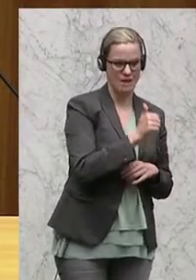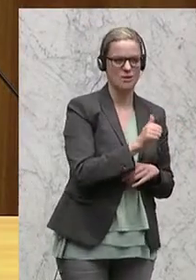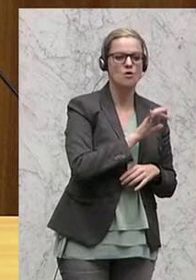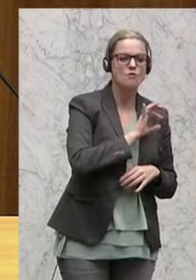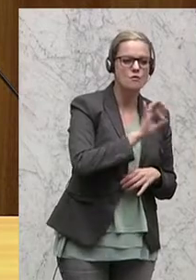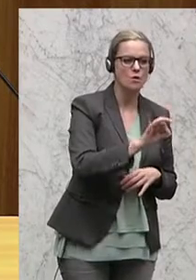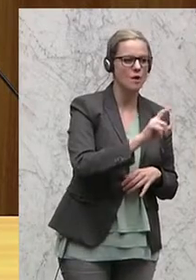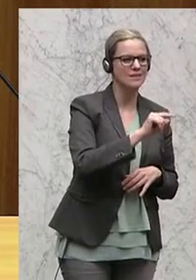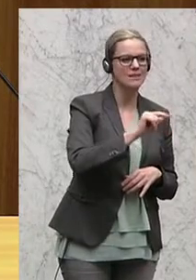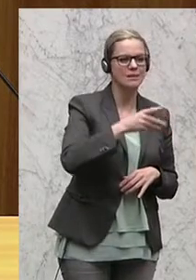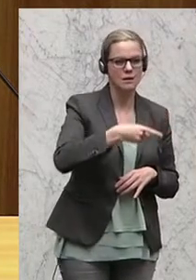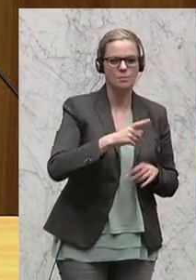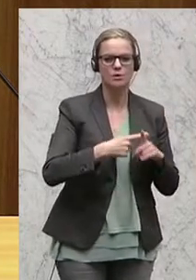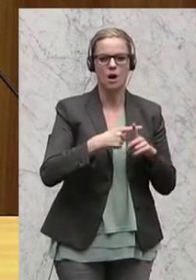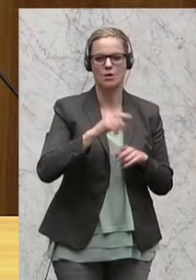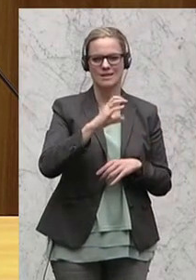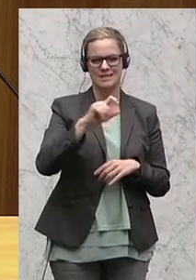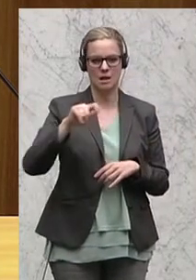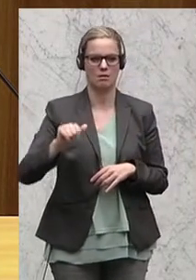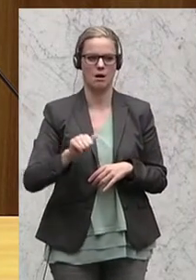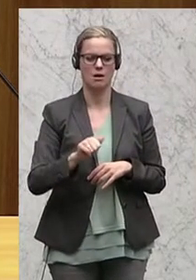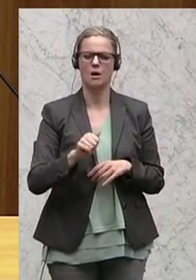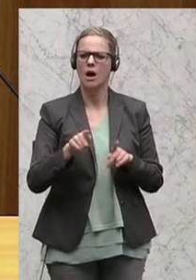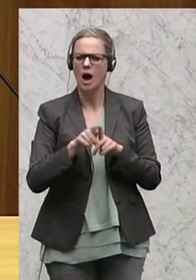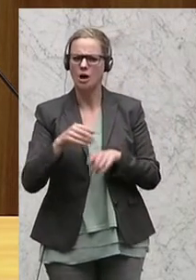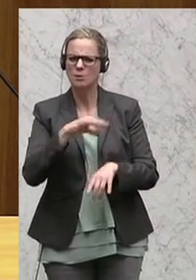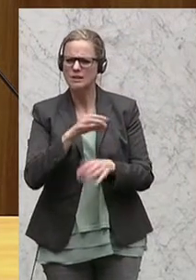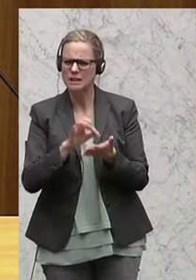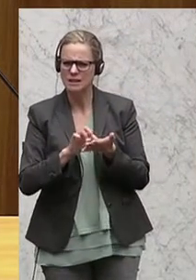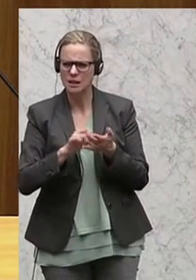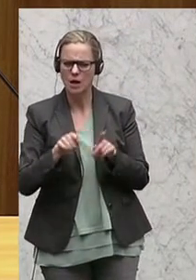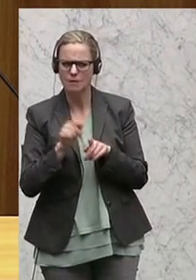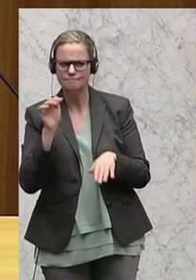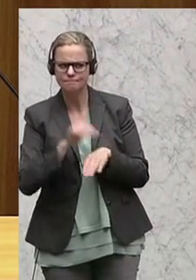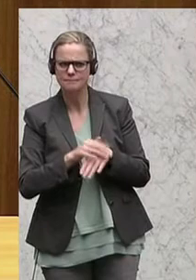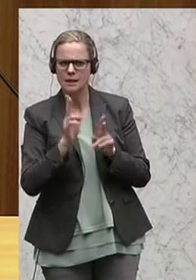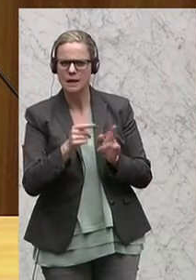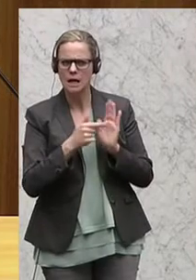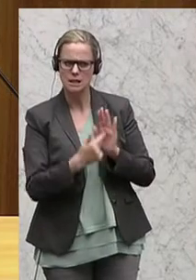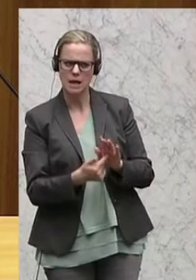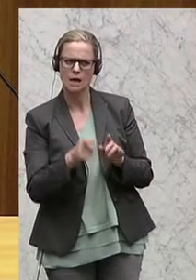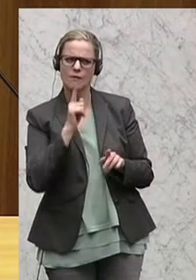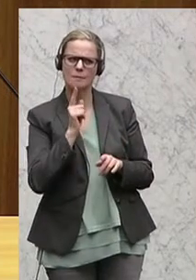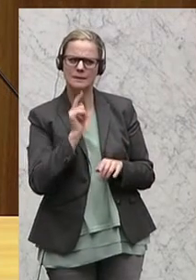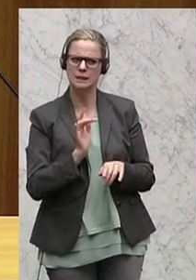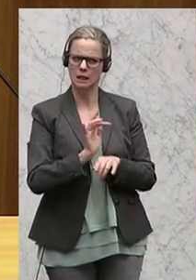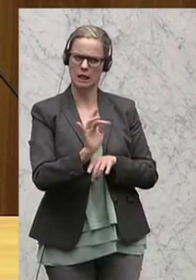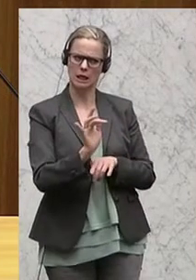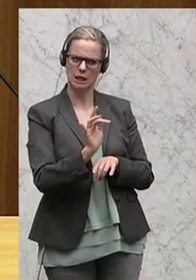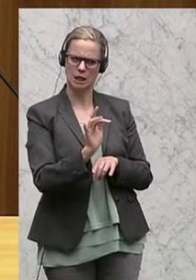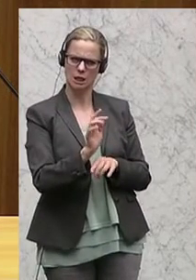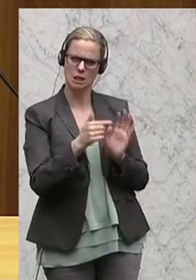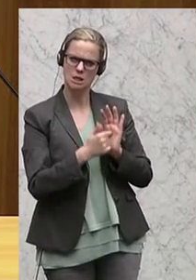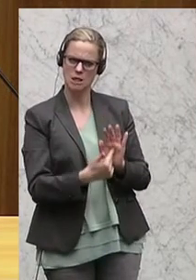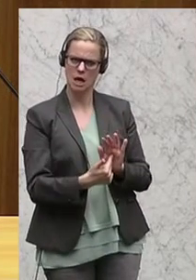war. Und Bundeskanzler Kern hat dann in der Zwischenzeit entdeckt, dass man das gut auch darstellen kann, wenn man ein bisschen kritisch auftritt, hat dann entsprechend,